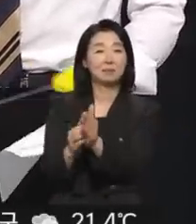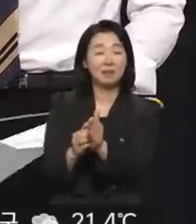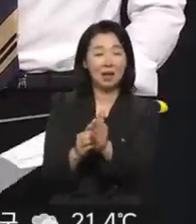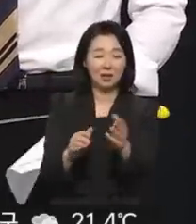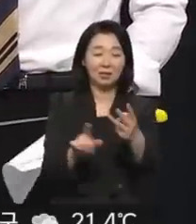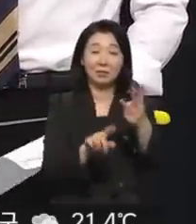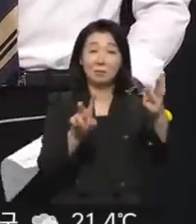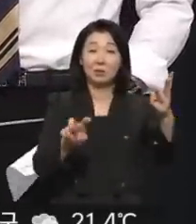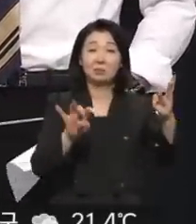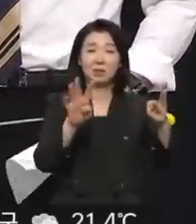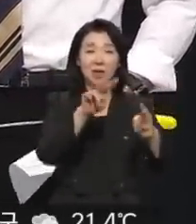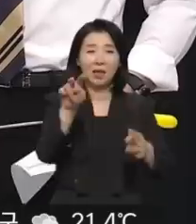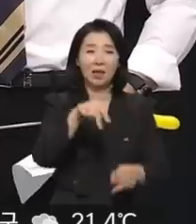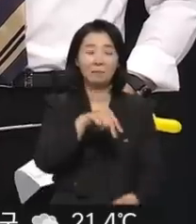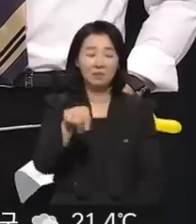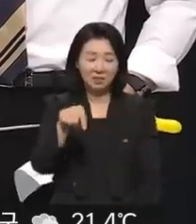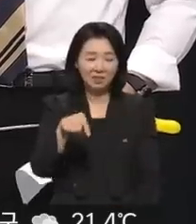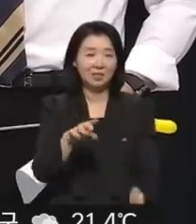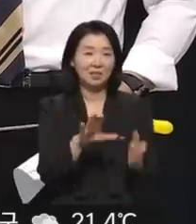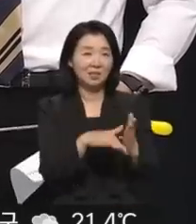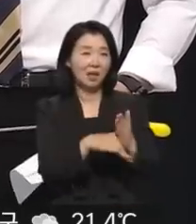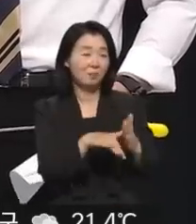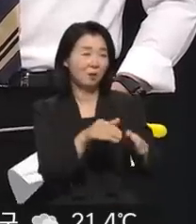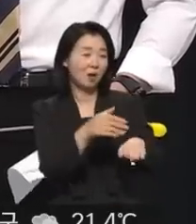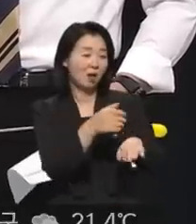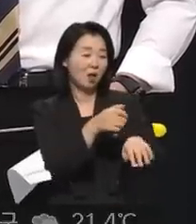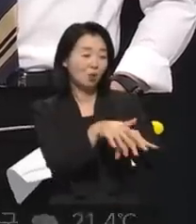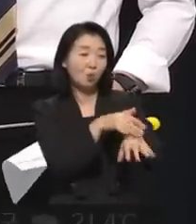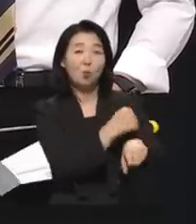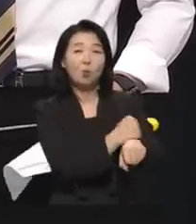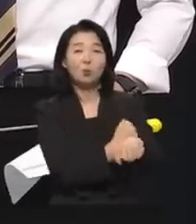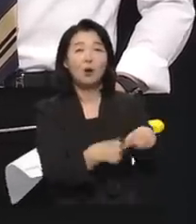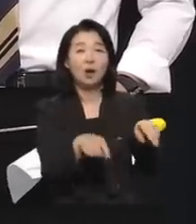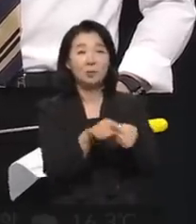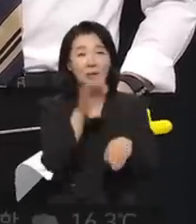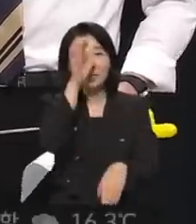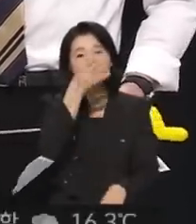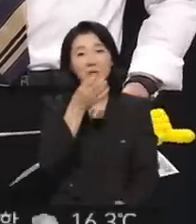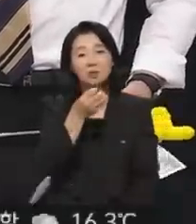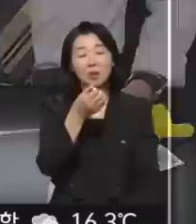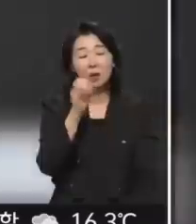MZ세대 노조와 치맥 회동을 할 예정인데요. 소통 강화의 일환이라고 합니다.